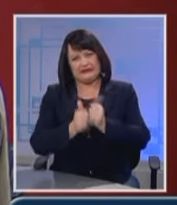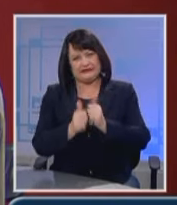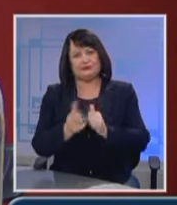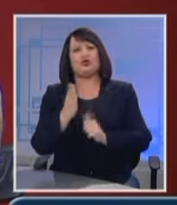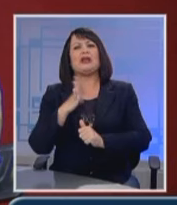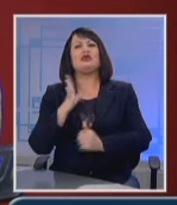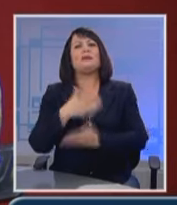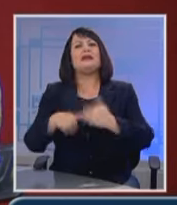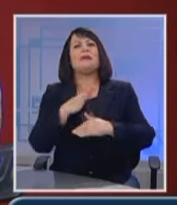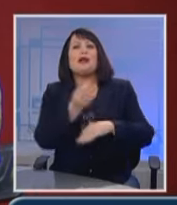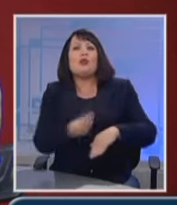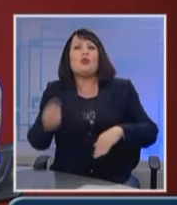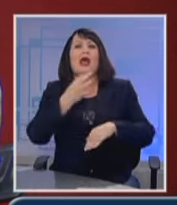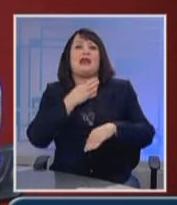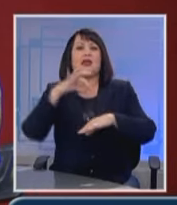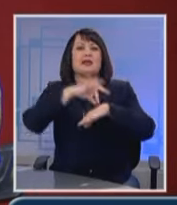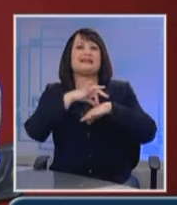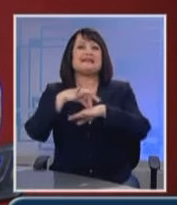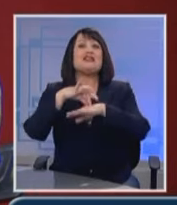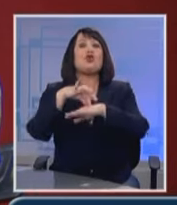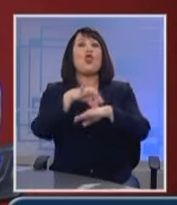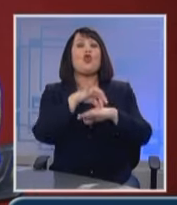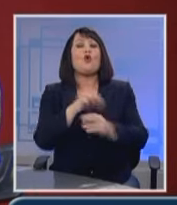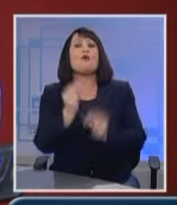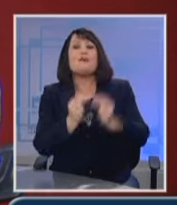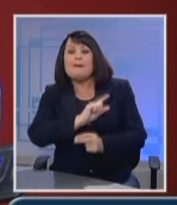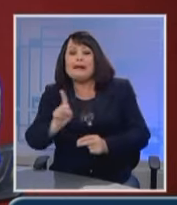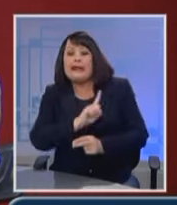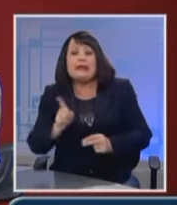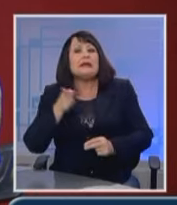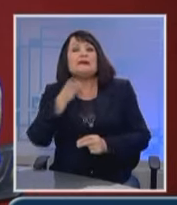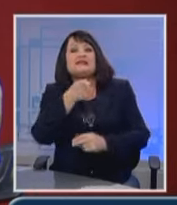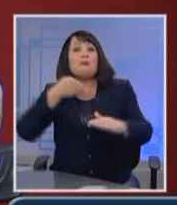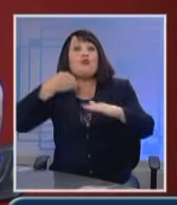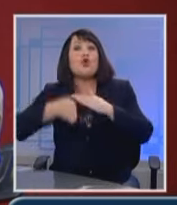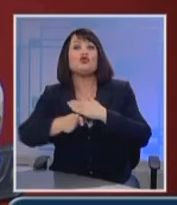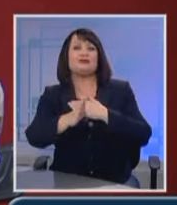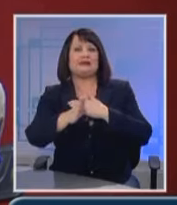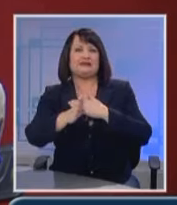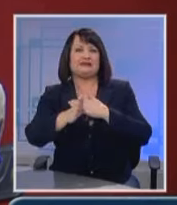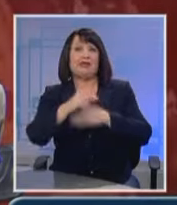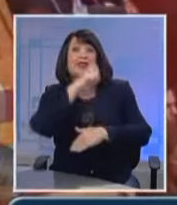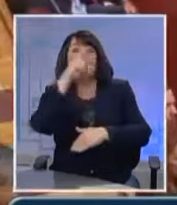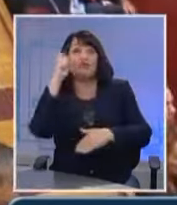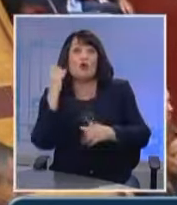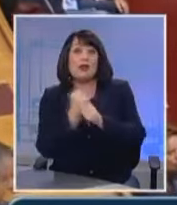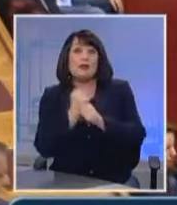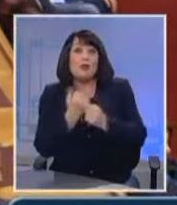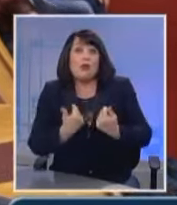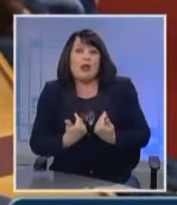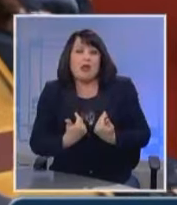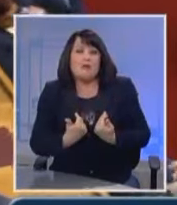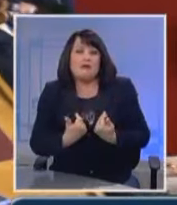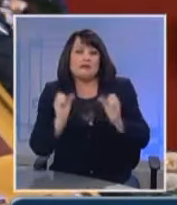ανάγκη επιπλέον συνοδών. Επίσης, τα προβλήματα μετακίνησης και πρόσβασης καθιστούν το έργο μας πιο δύσκολο.